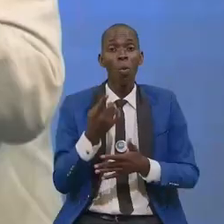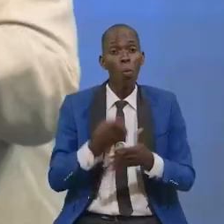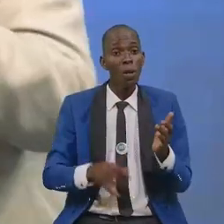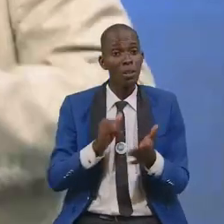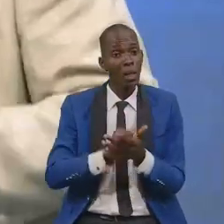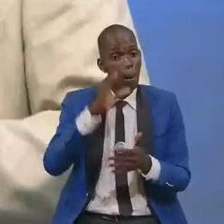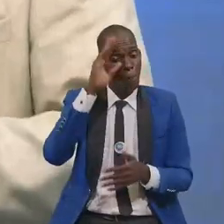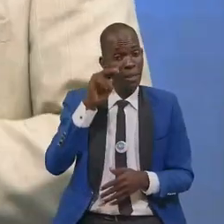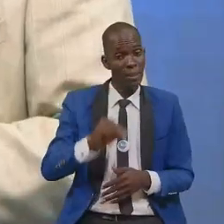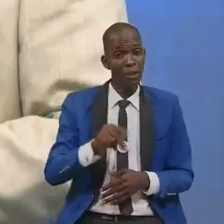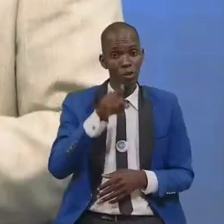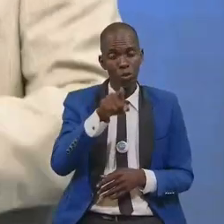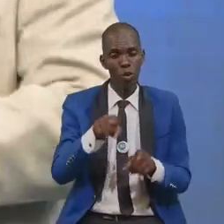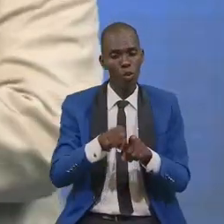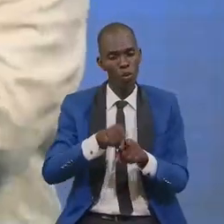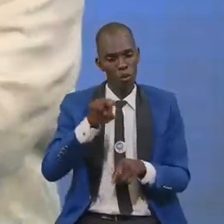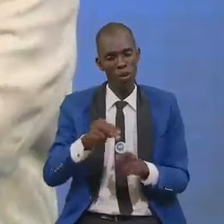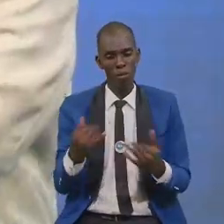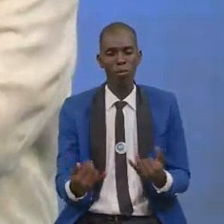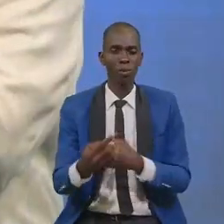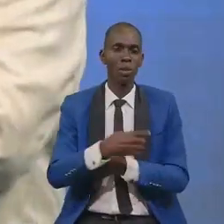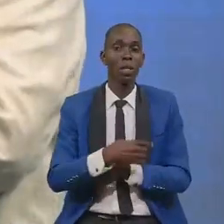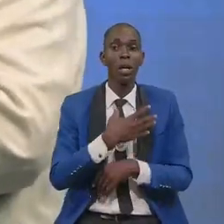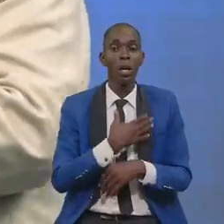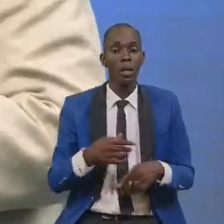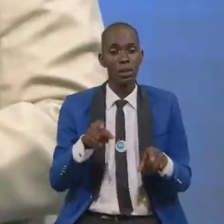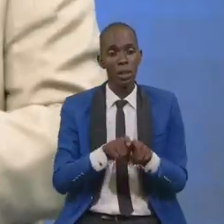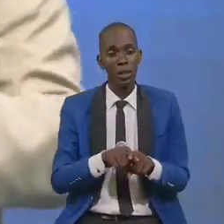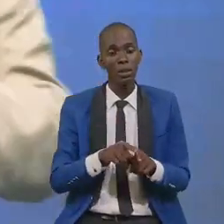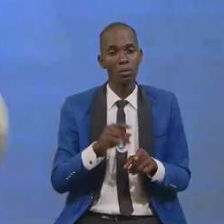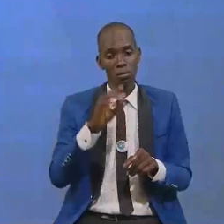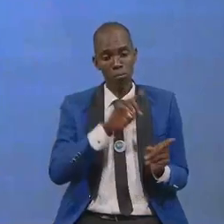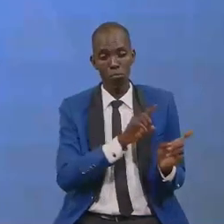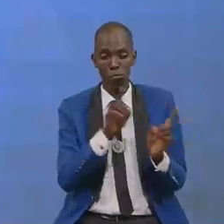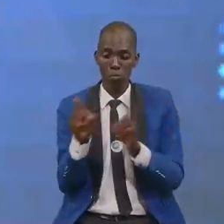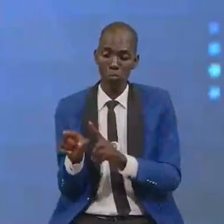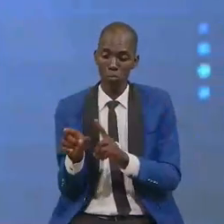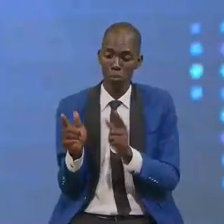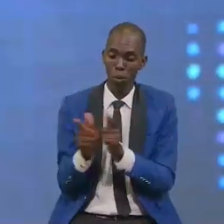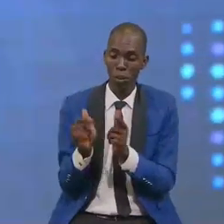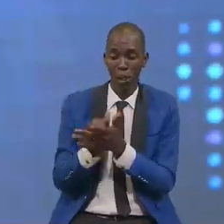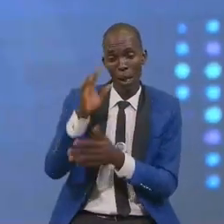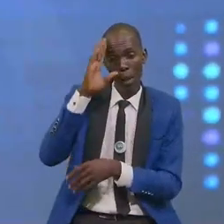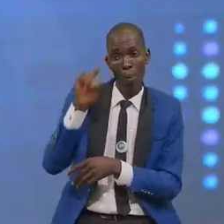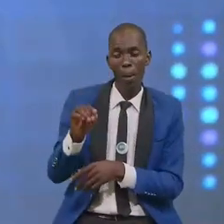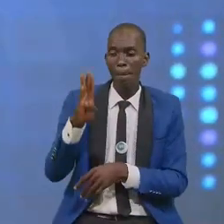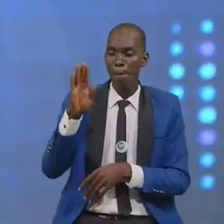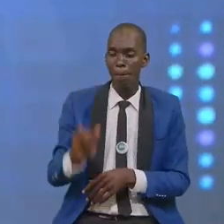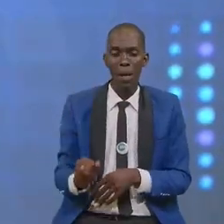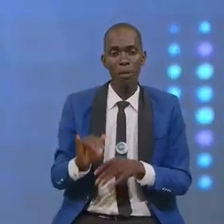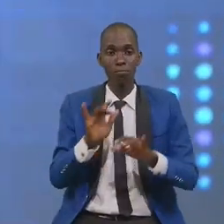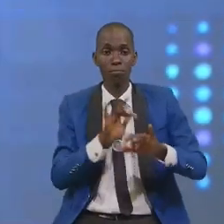ce temps voulait tu en as besoin aujourd'hui et comme il est venu à cet homme pas miséricorde